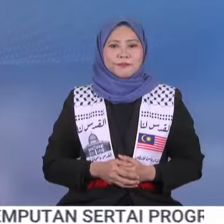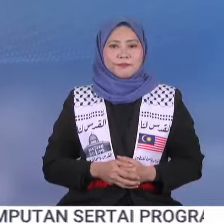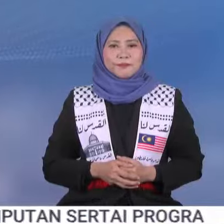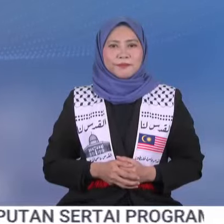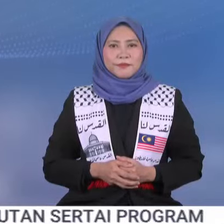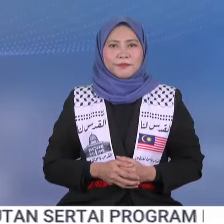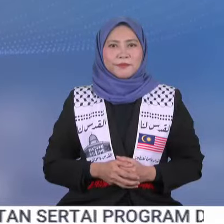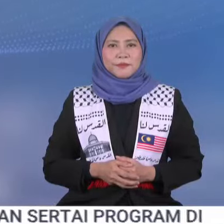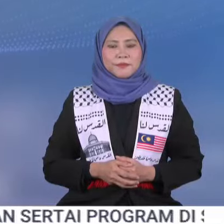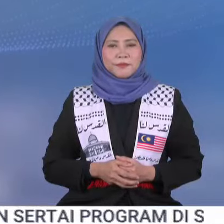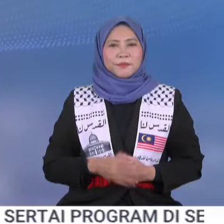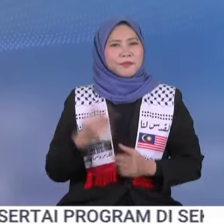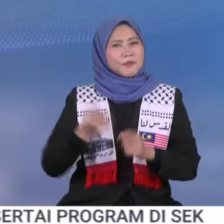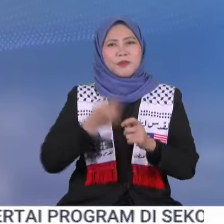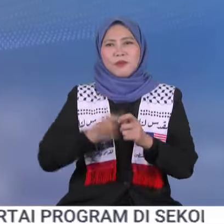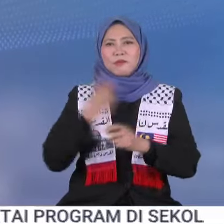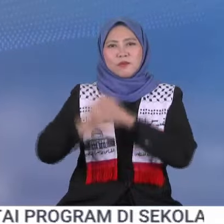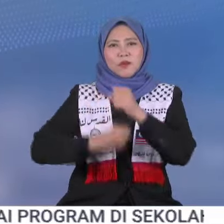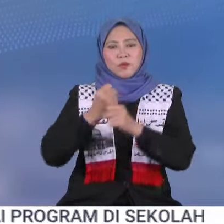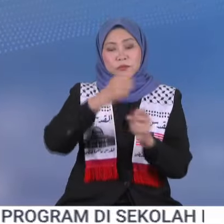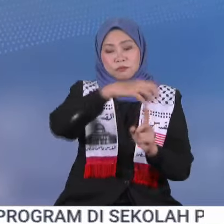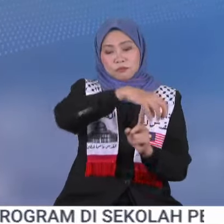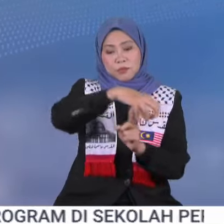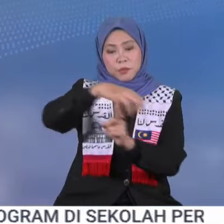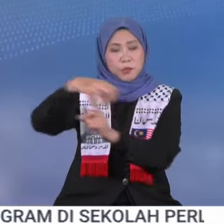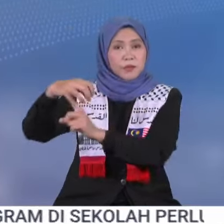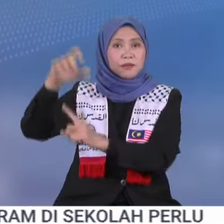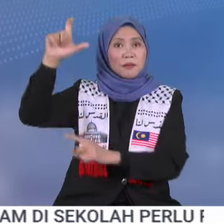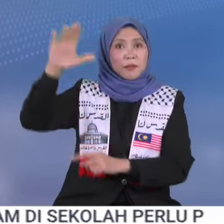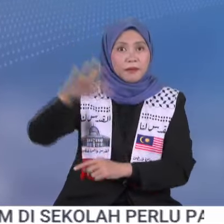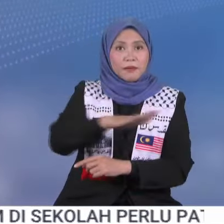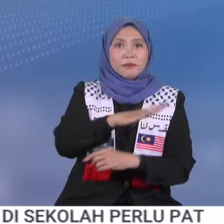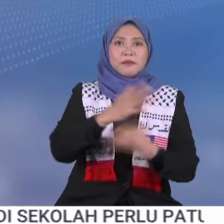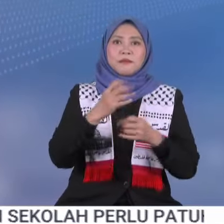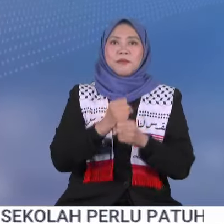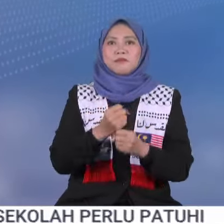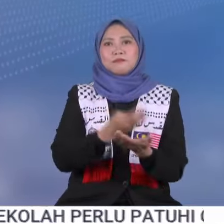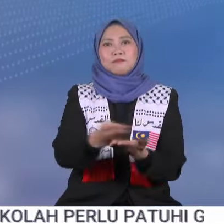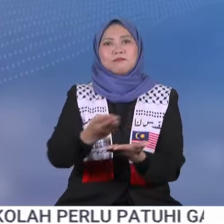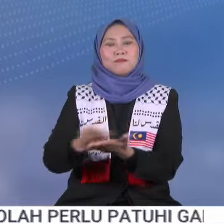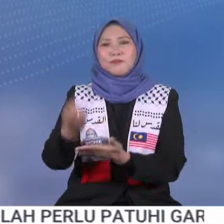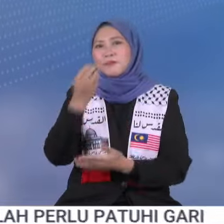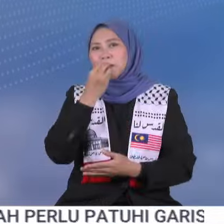sinilah saban tahun bazar Ramadan jadi tumpuan ramai untuk mendapat